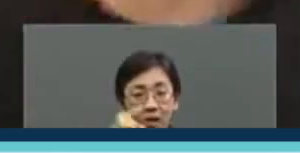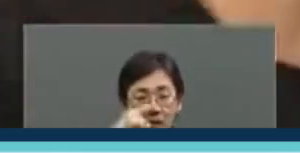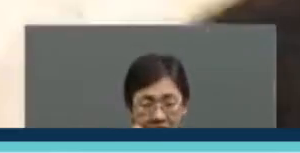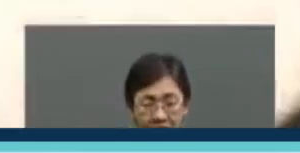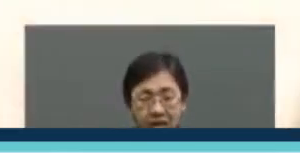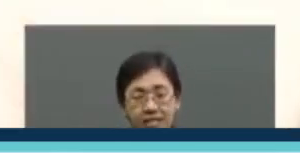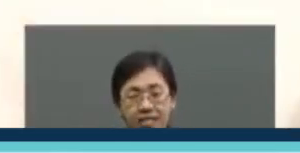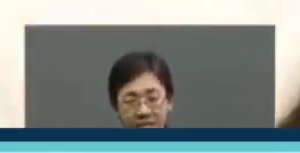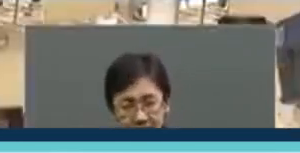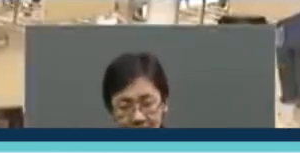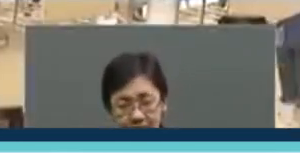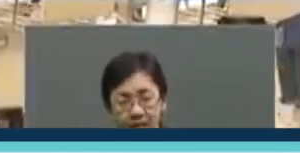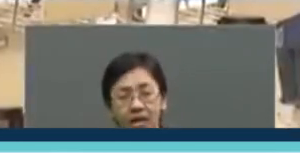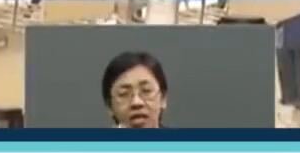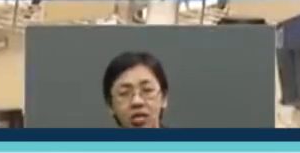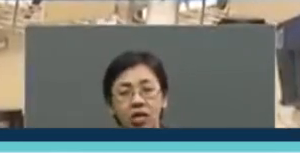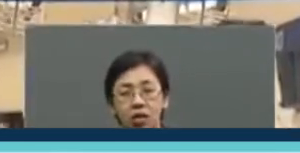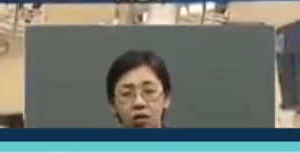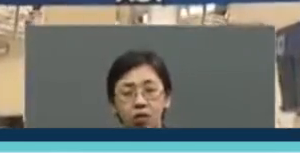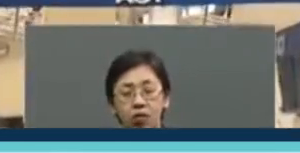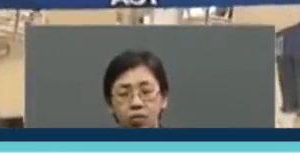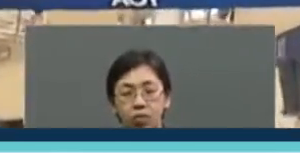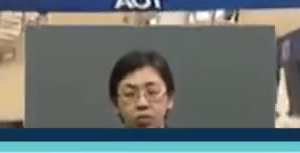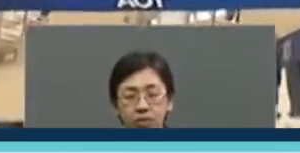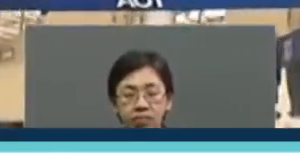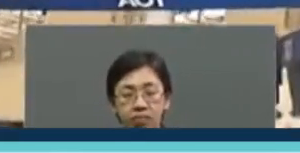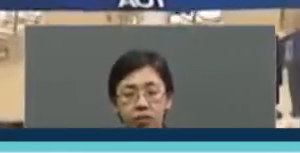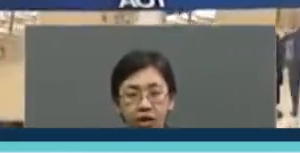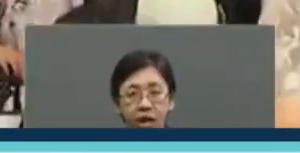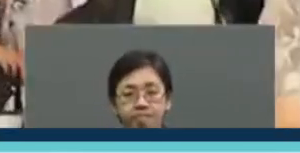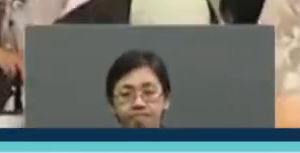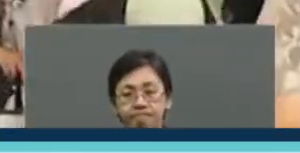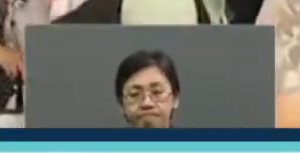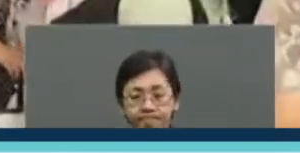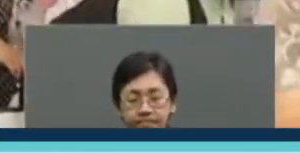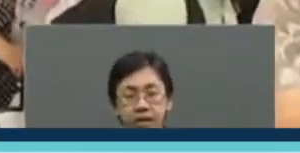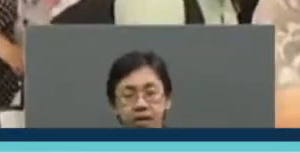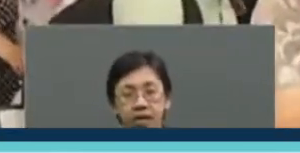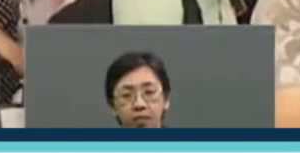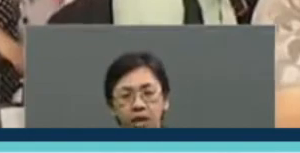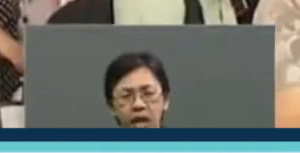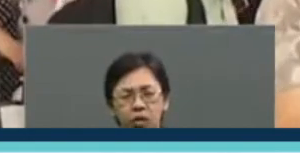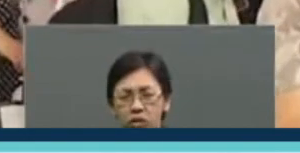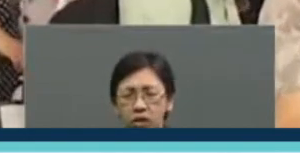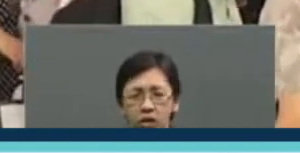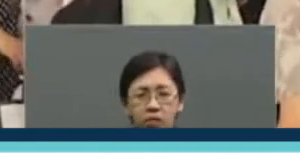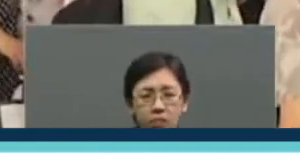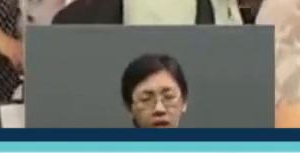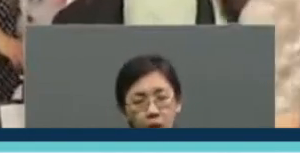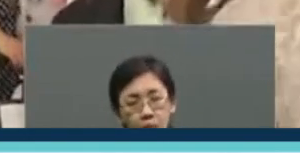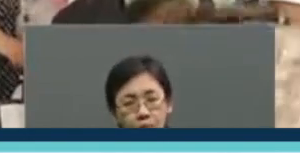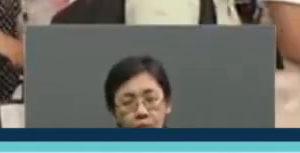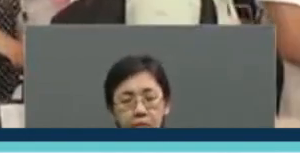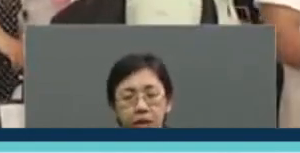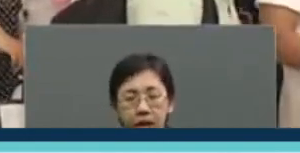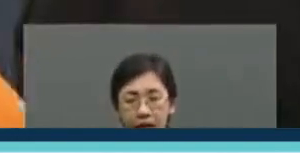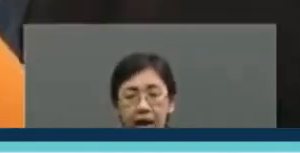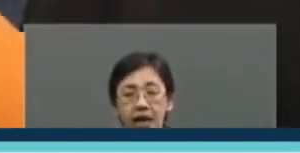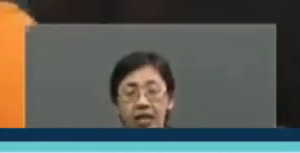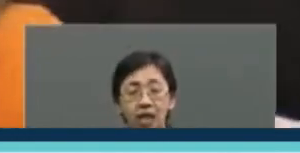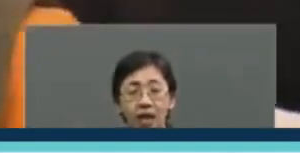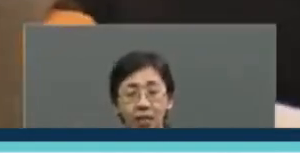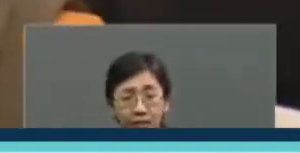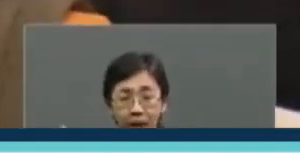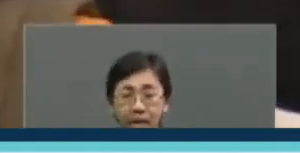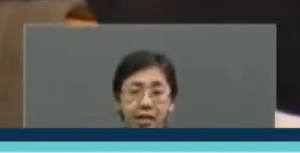โดยเฉพาะเมืองรองของจีนเพิ่มมากขึ้น อันนี้ก็เป็นการยกระดับความสำคัญของพาสปอร์ตไทยให้กับนักท่องเที่ยวที่